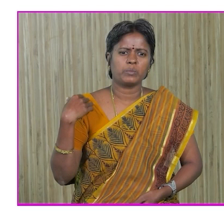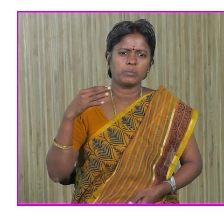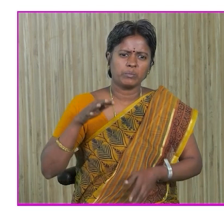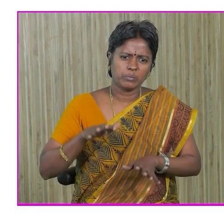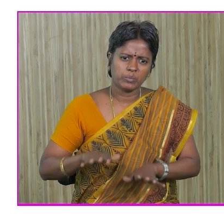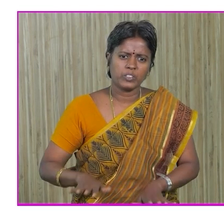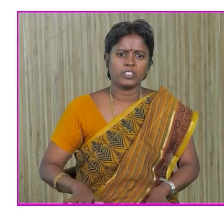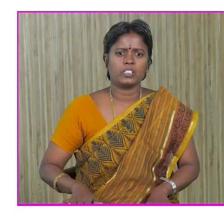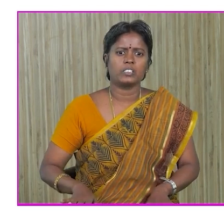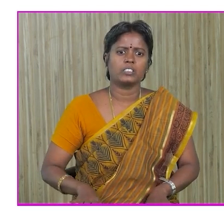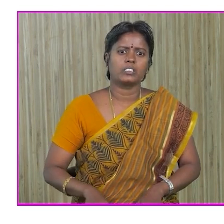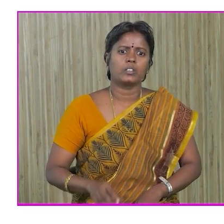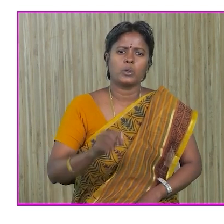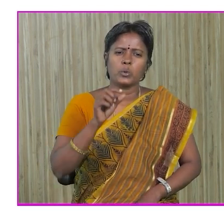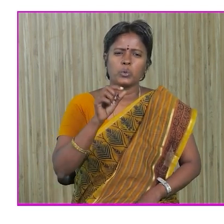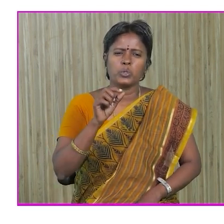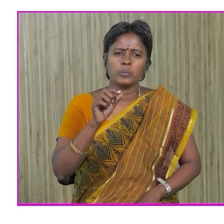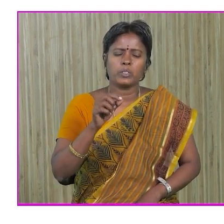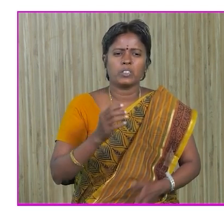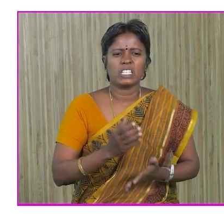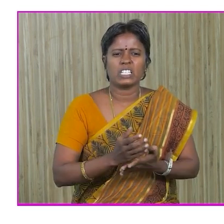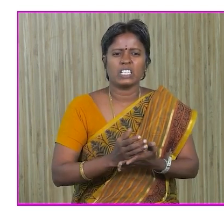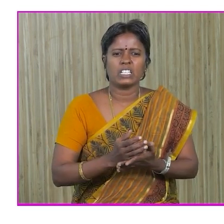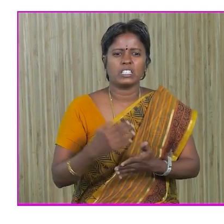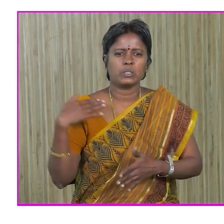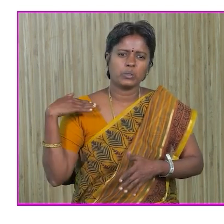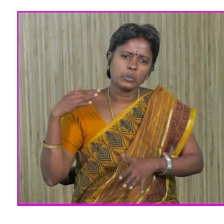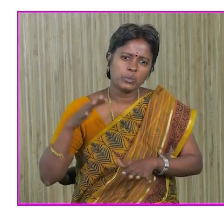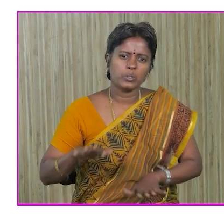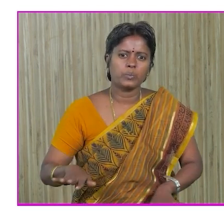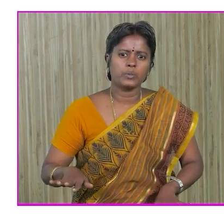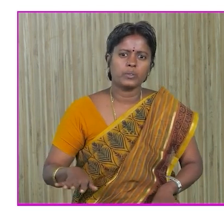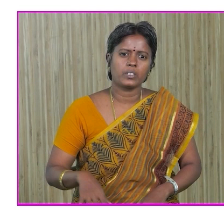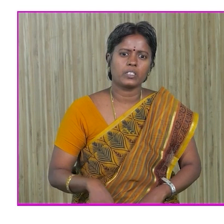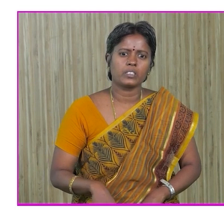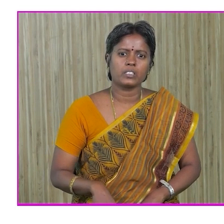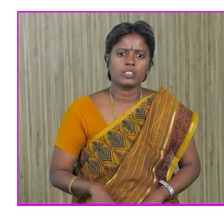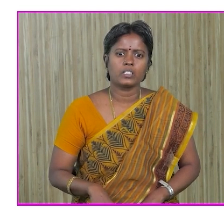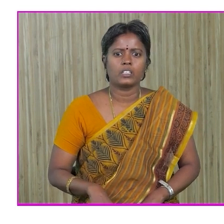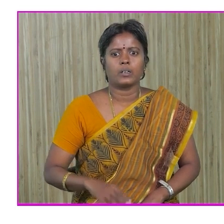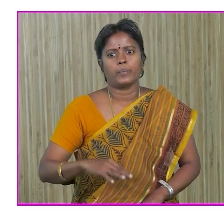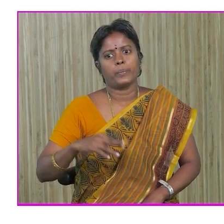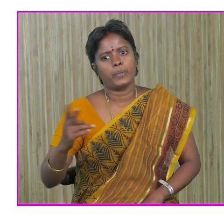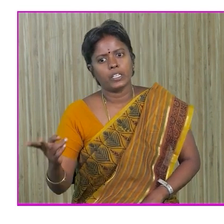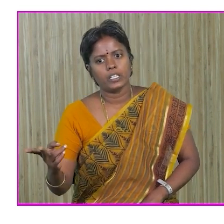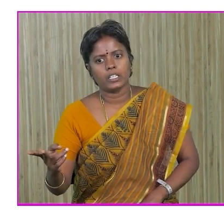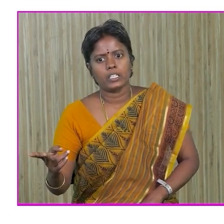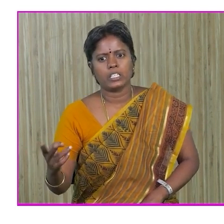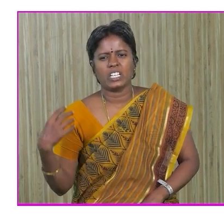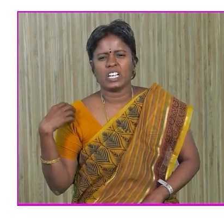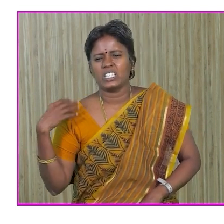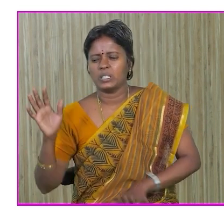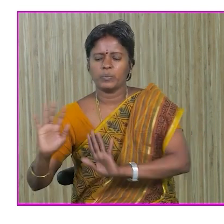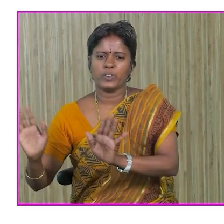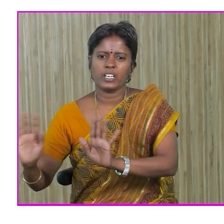குன்றி போய்விடுவார்கள், அதாவது தாழ்ந்து போய்விடுவார்கள். அதனாலேயே பிறர்க்கு கேடு செய்யாமல் இருப்பதையே